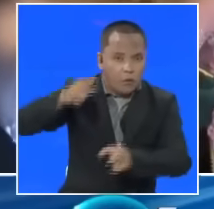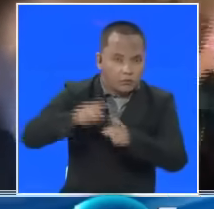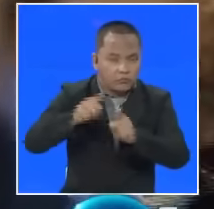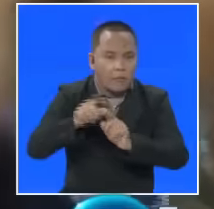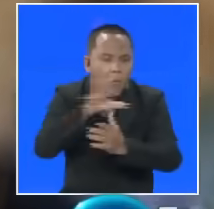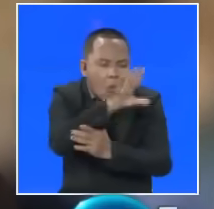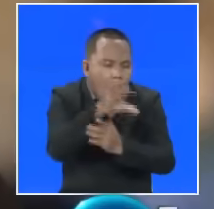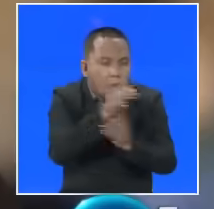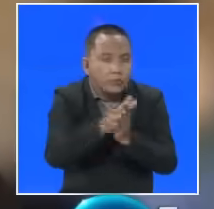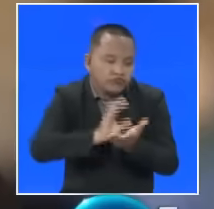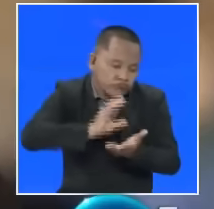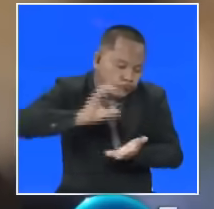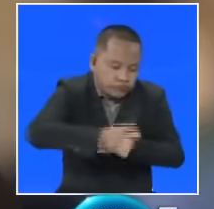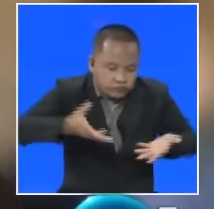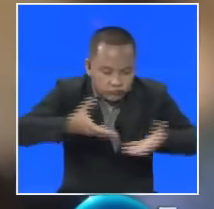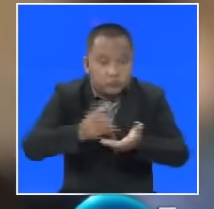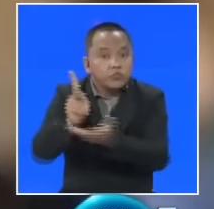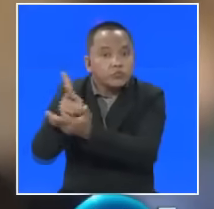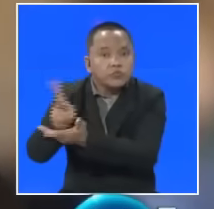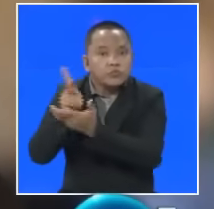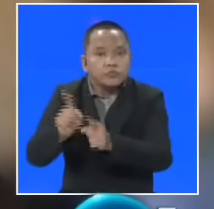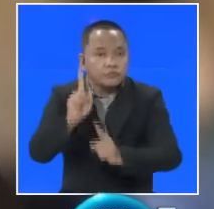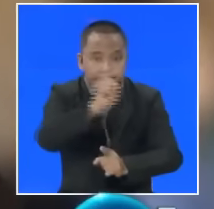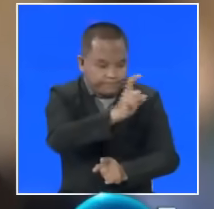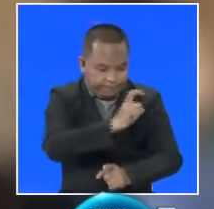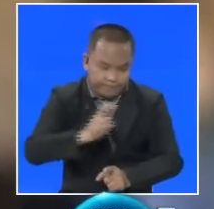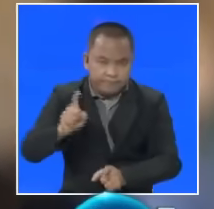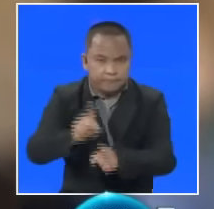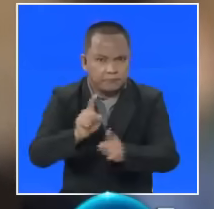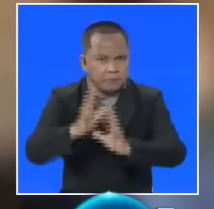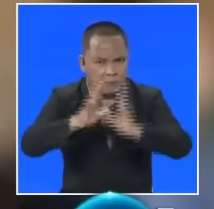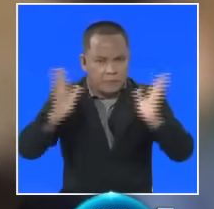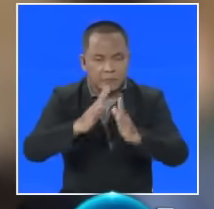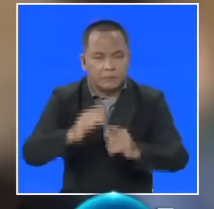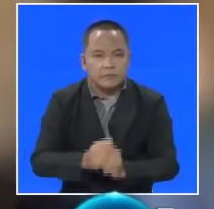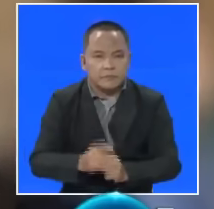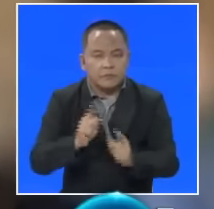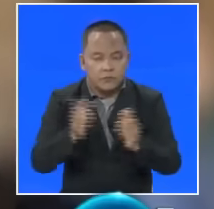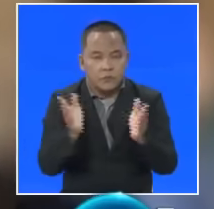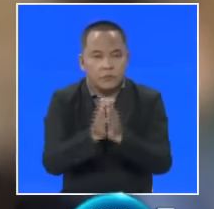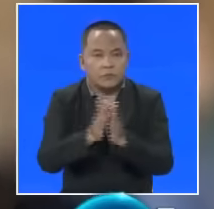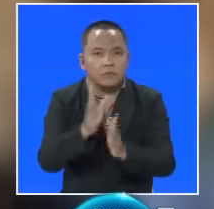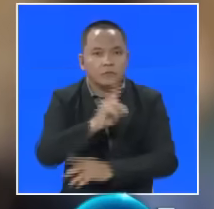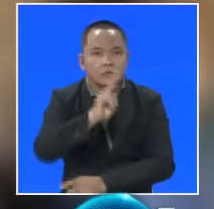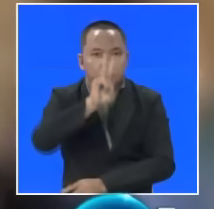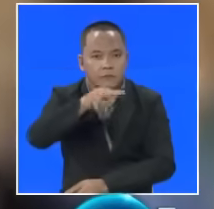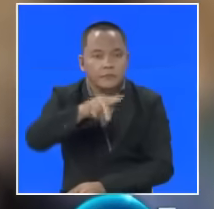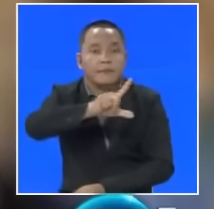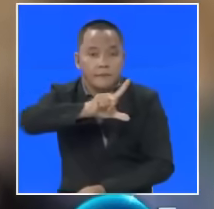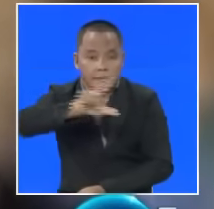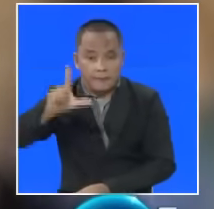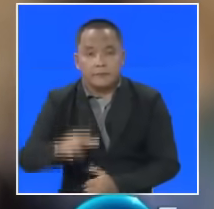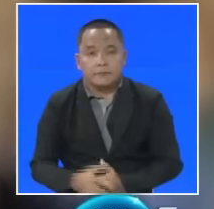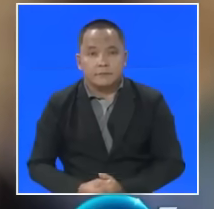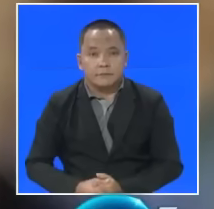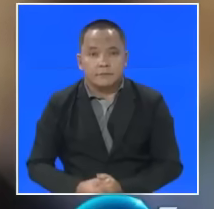การหลอกร่วมลงทุนการกู้เงินมีผู้เสียหายนะคะมากหลายรายเลยมูลค่ากว่า 2,000 ล้านบาทเลยแ